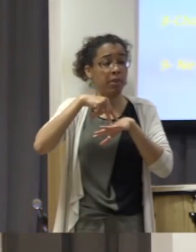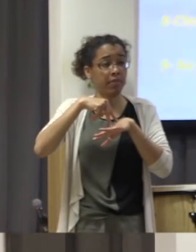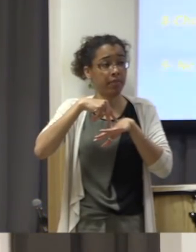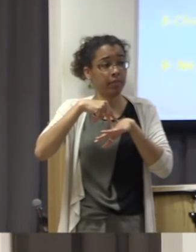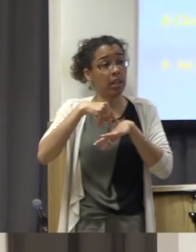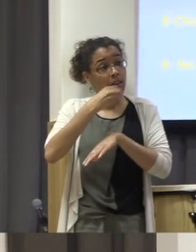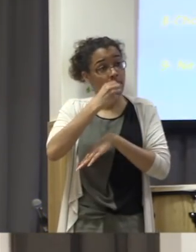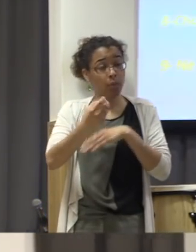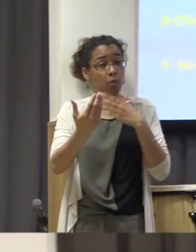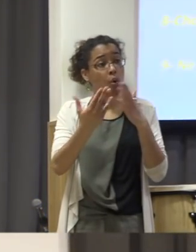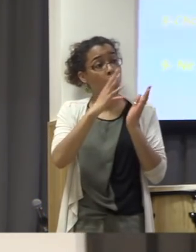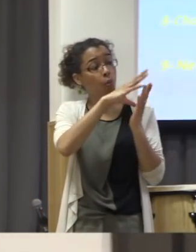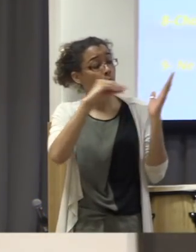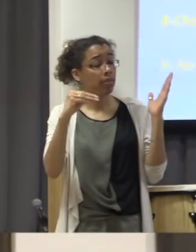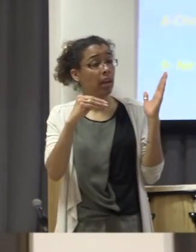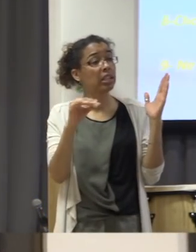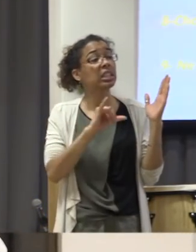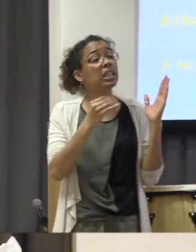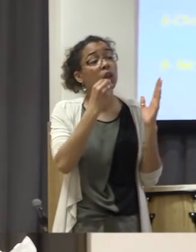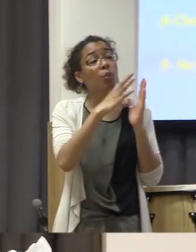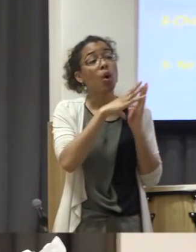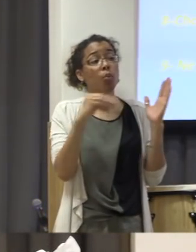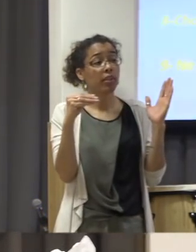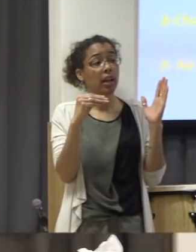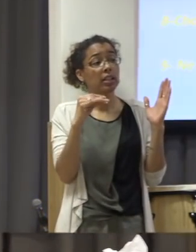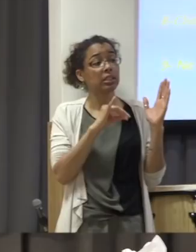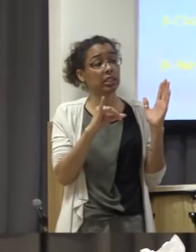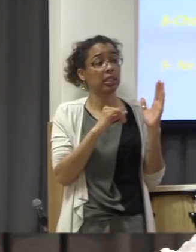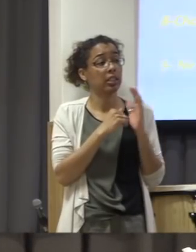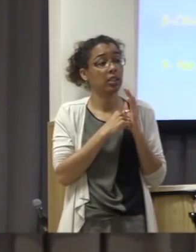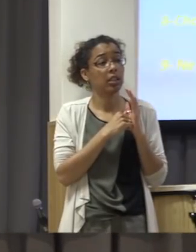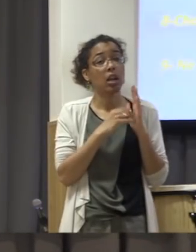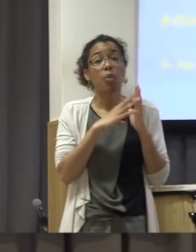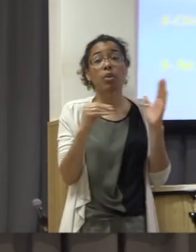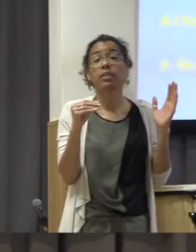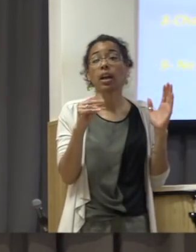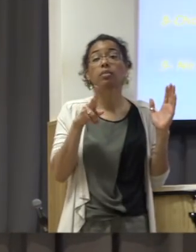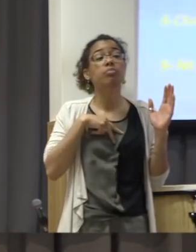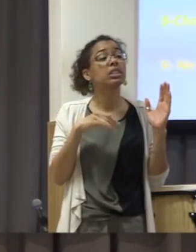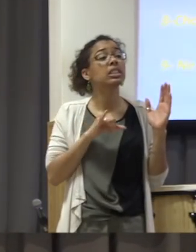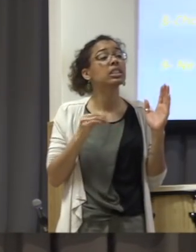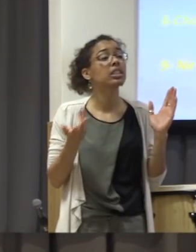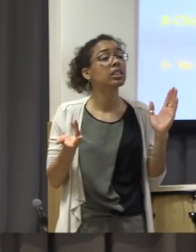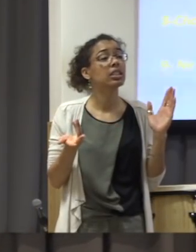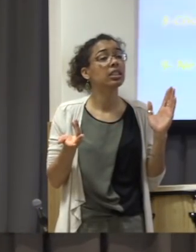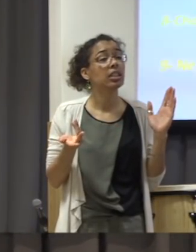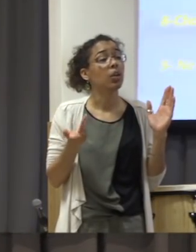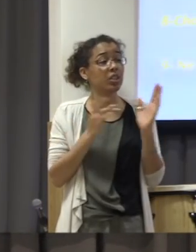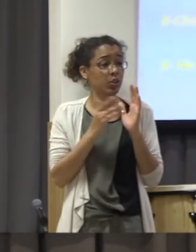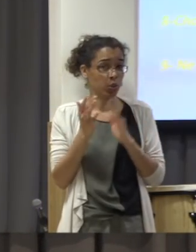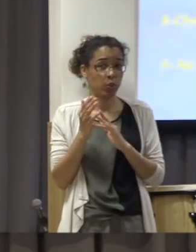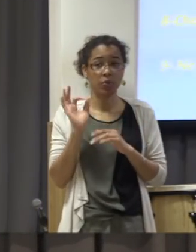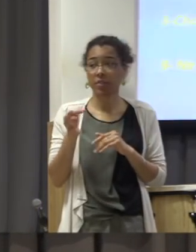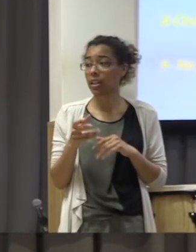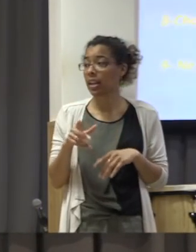bons modèles. Quel est notre bon modèle? Moi, j'ai un modèle. C'est qui? C'est vrai, j'aime bien votre